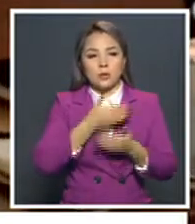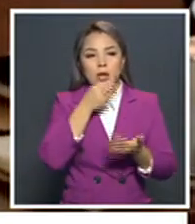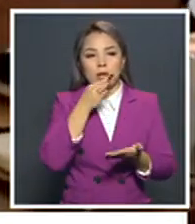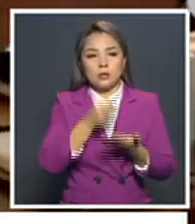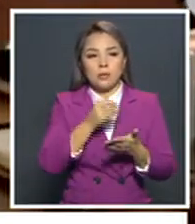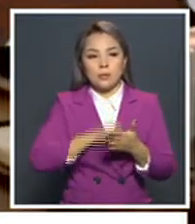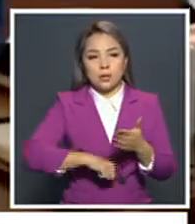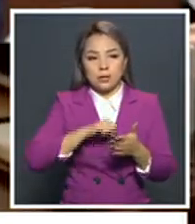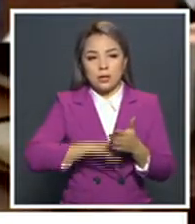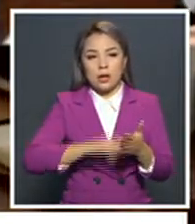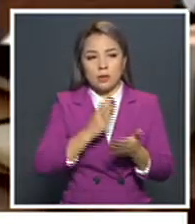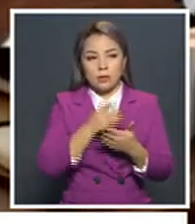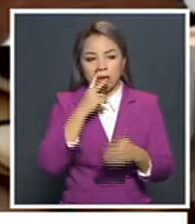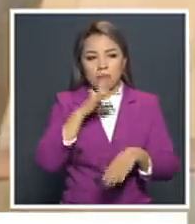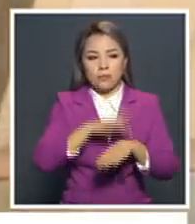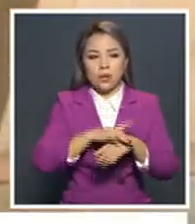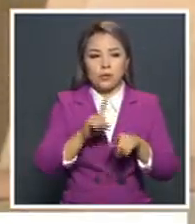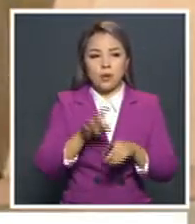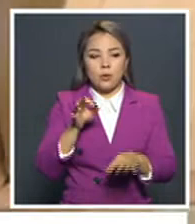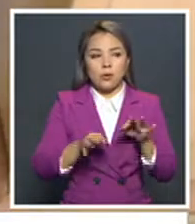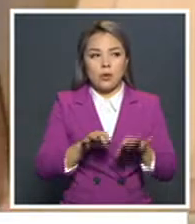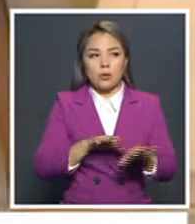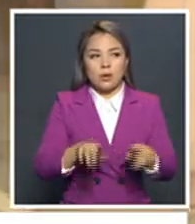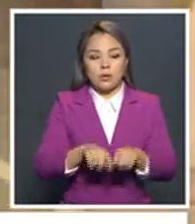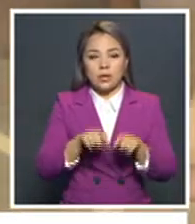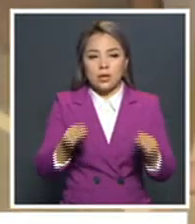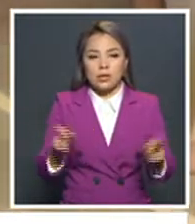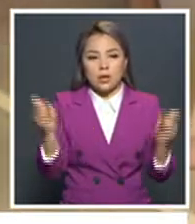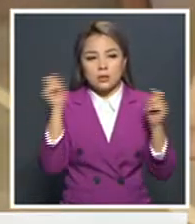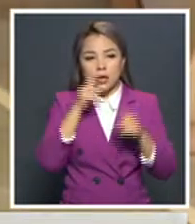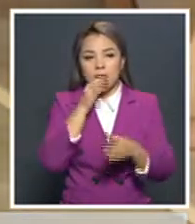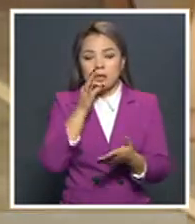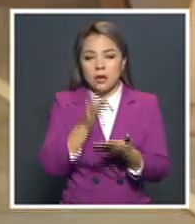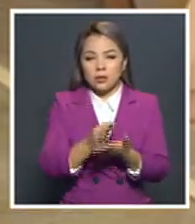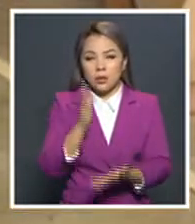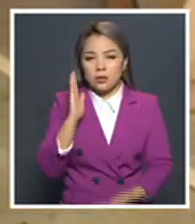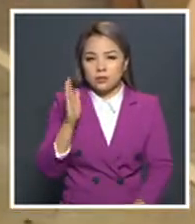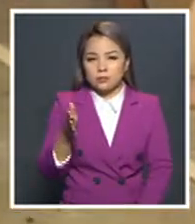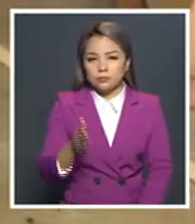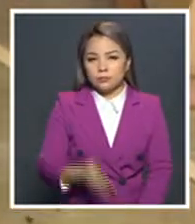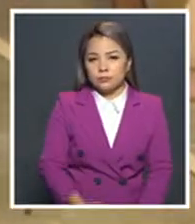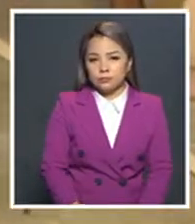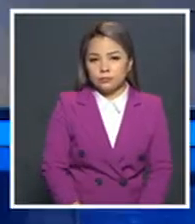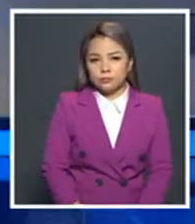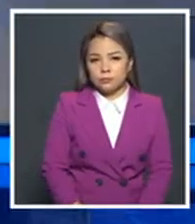мүмкін. Қазір осы факты бойынша қылмыстық іс қозғалып, тергеу амалдары жүріп жатыр.